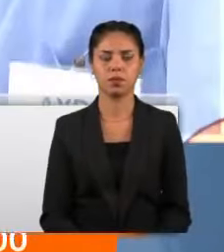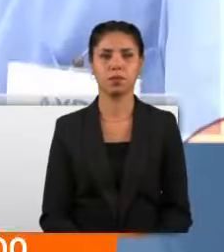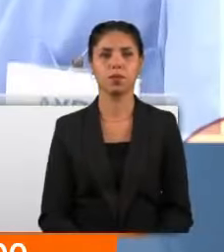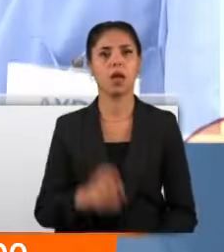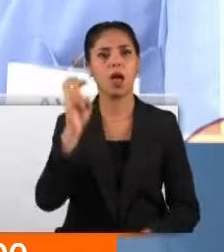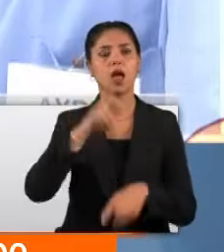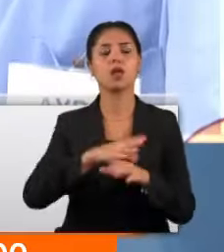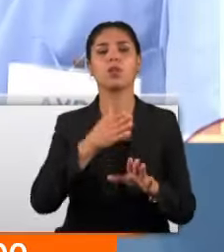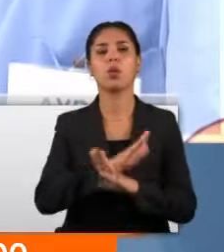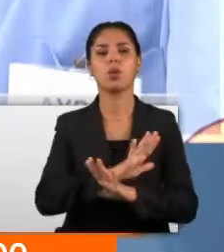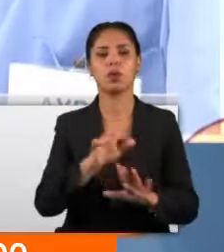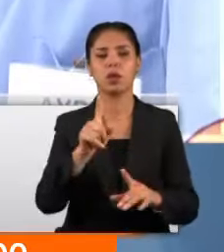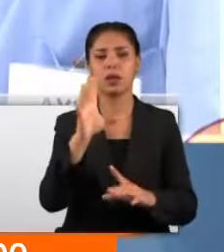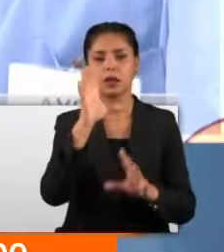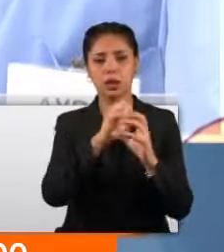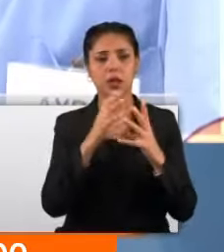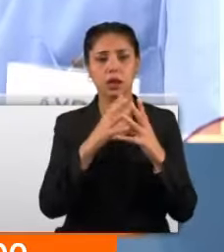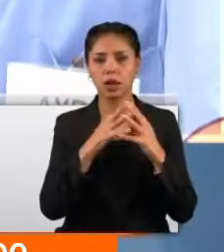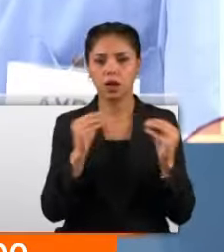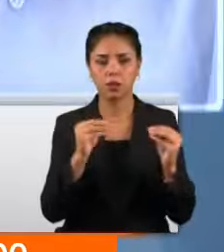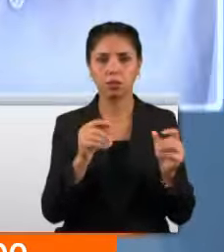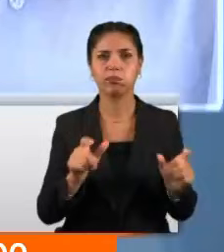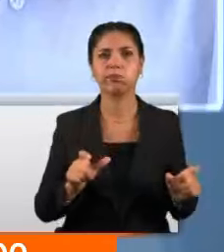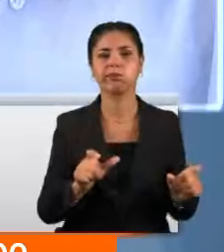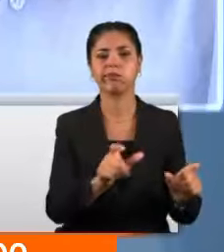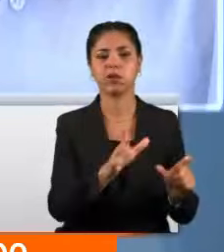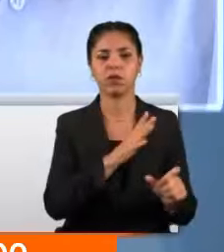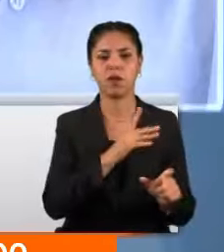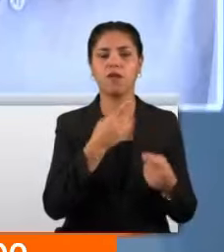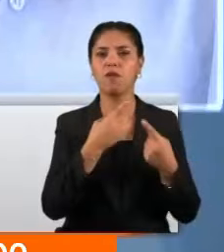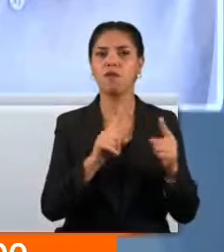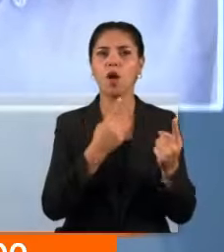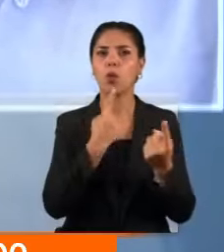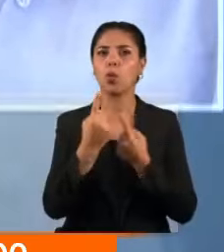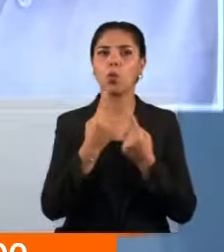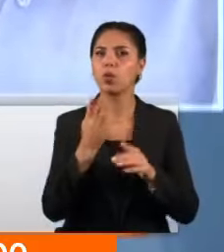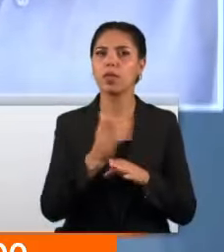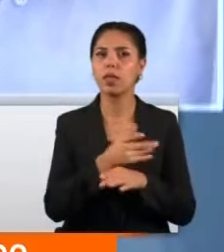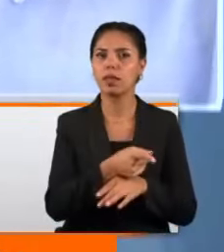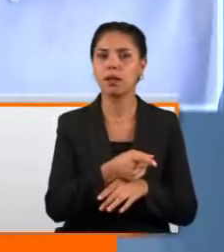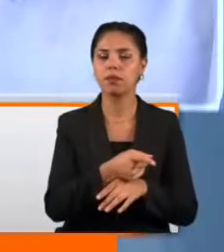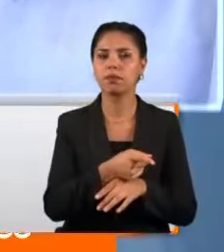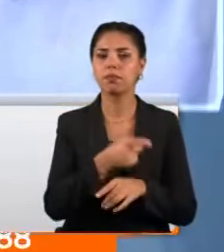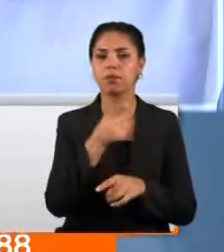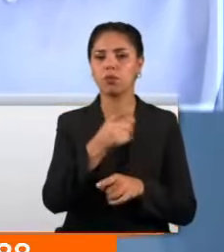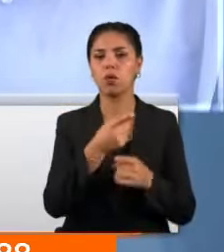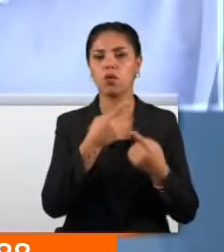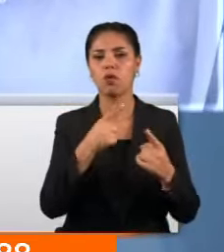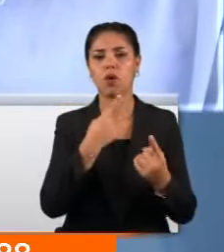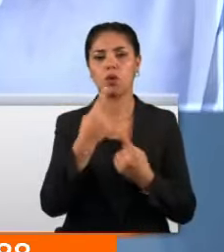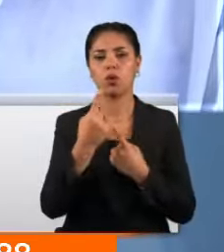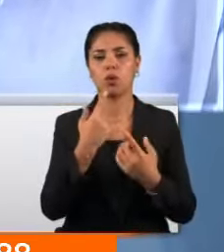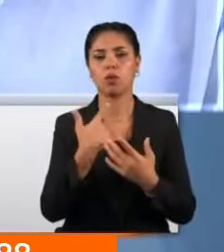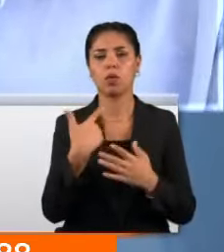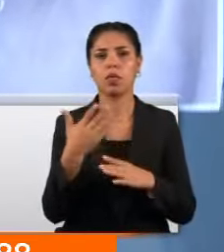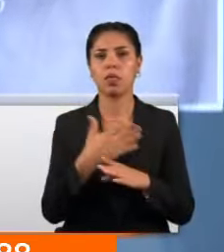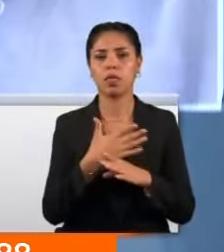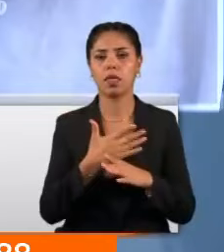değil. Sır kayboluşta çember daraldı. Niye o çelişkili ifadeleri verdiniz? Bu çelişkili ifadele verilmiş. Benim o zaman niye